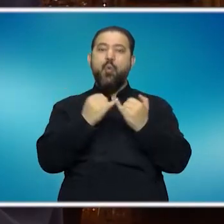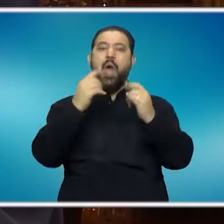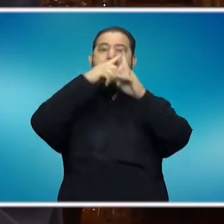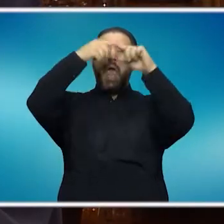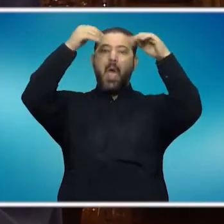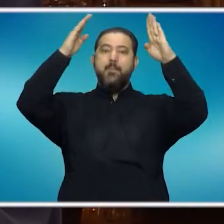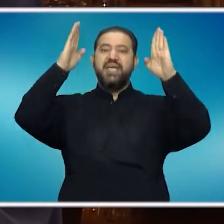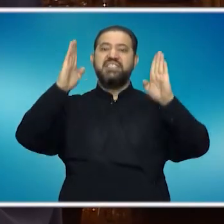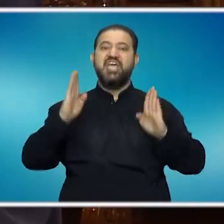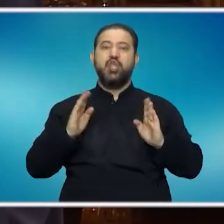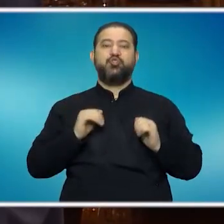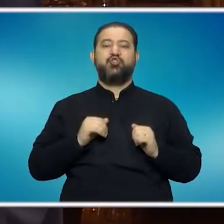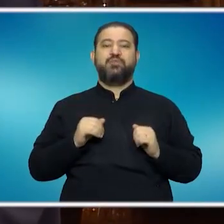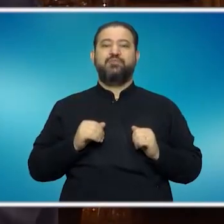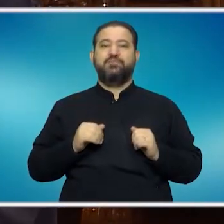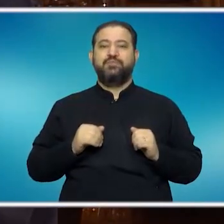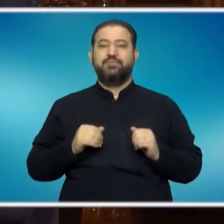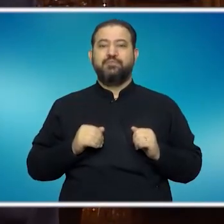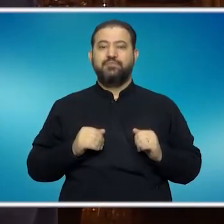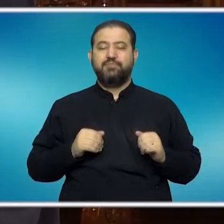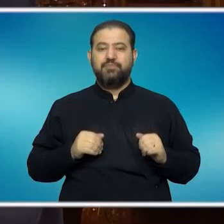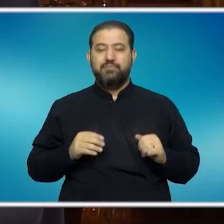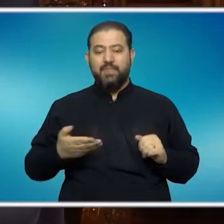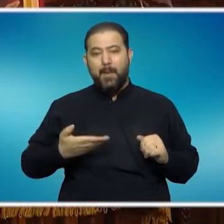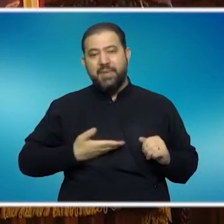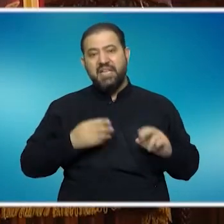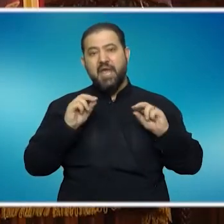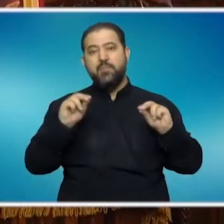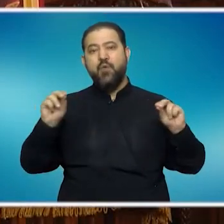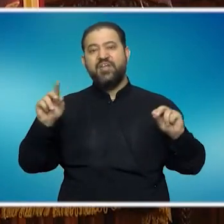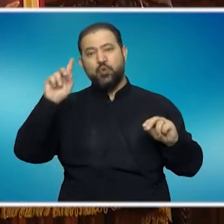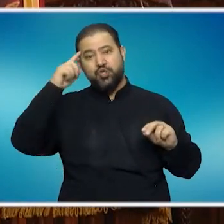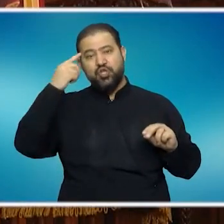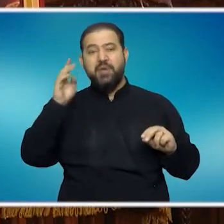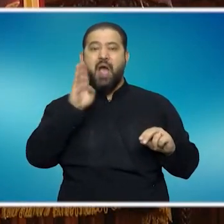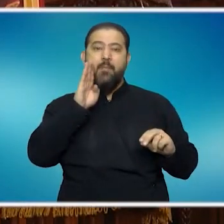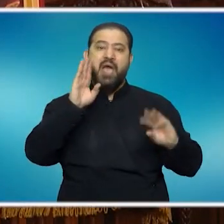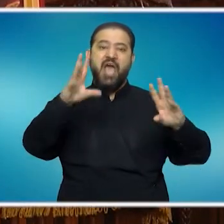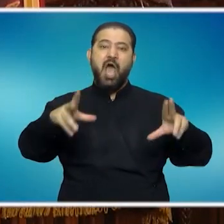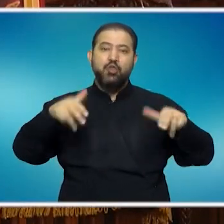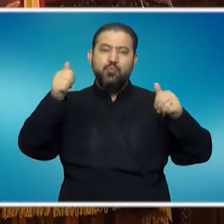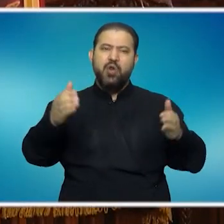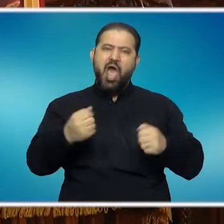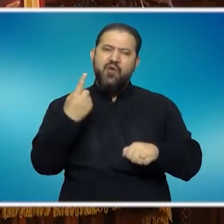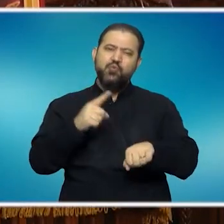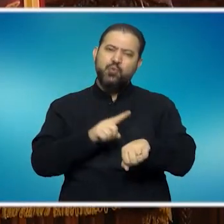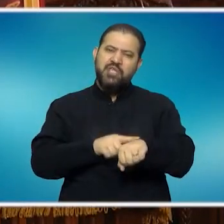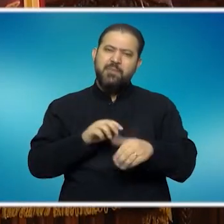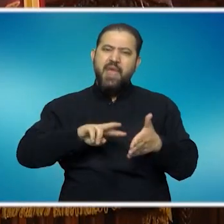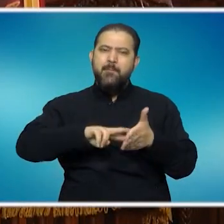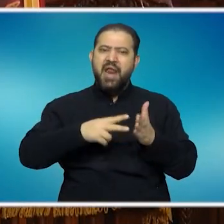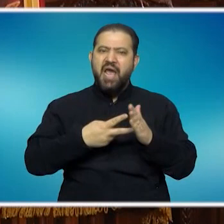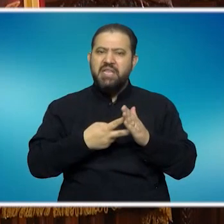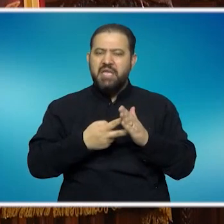sau prefigurare a bisericii, Sfânta Fecioară Maria. Părinte profesor, știm că Maica Domnului a avut și o perioadă